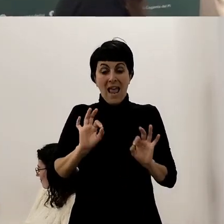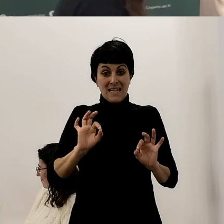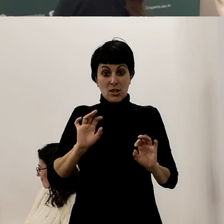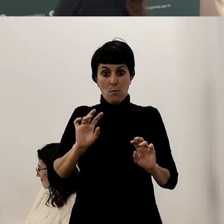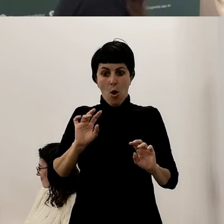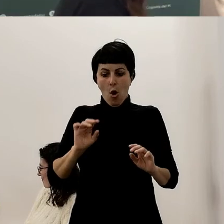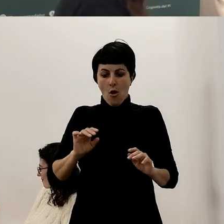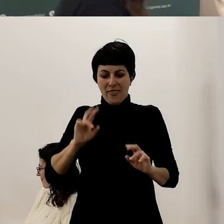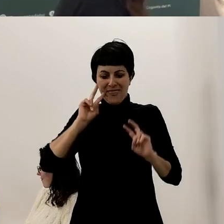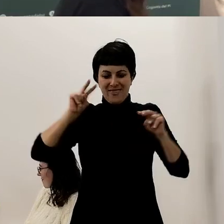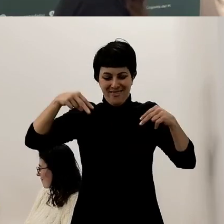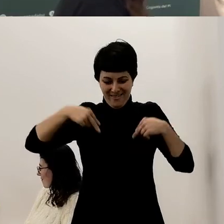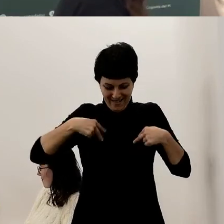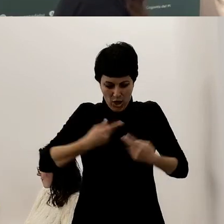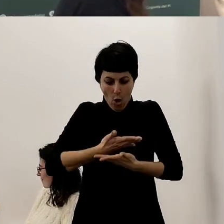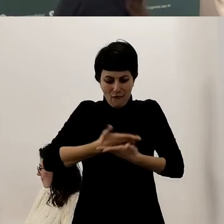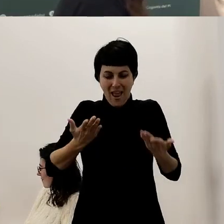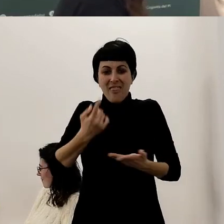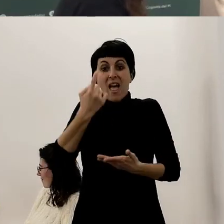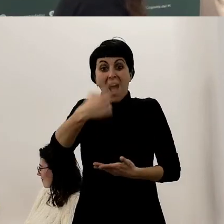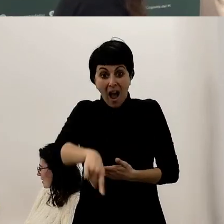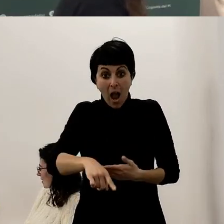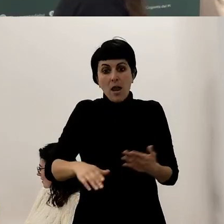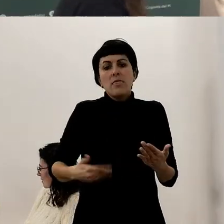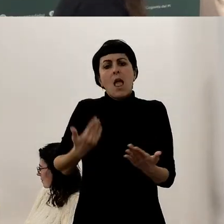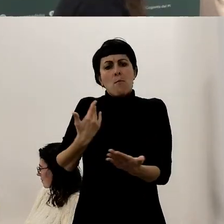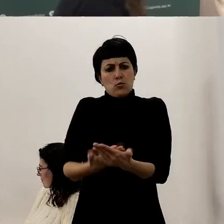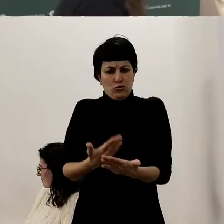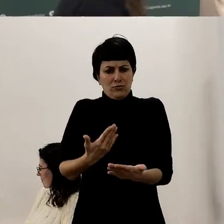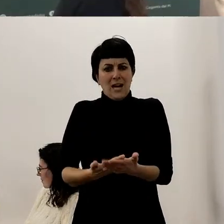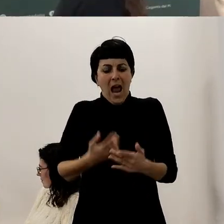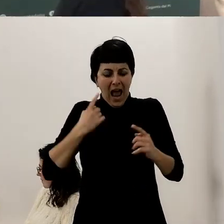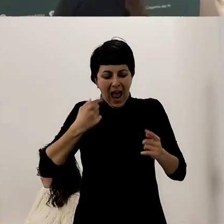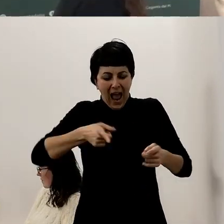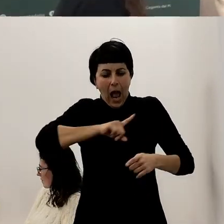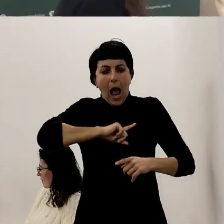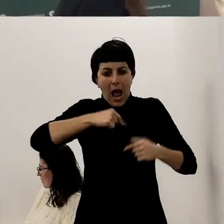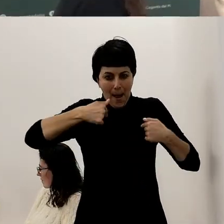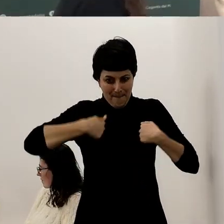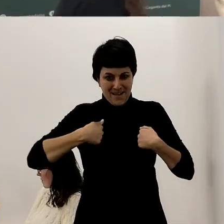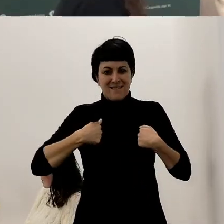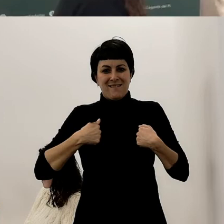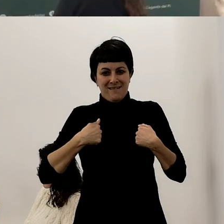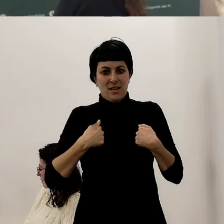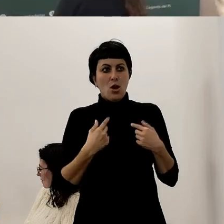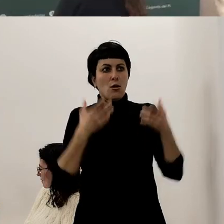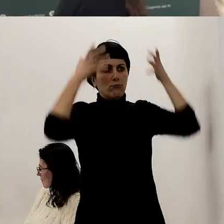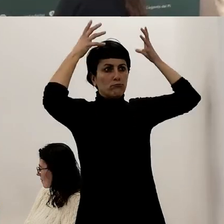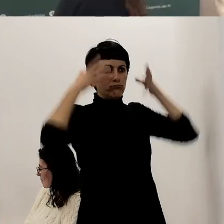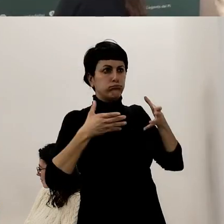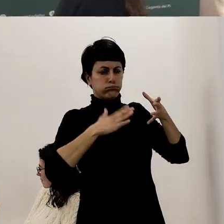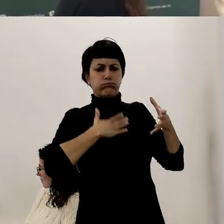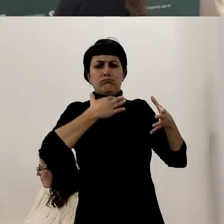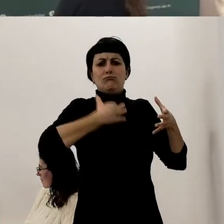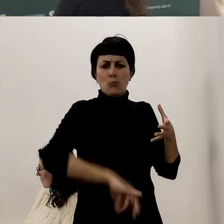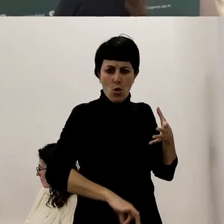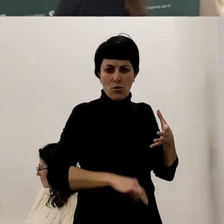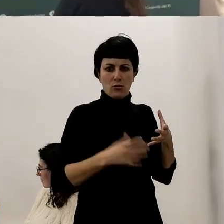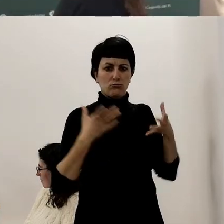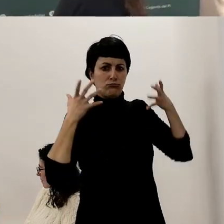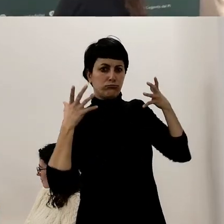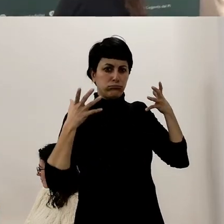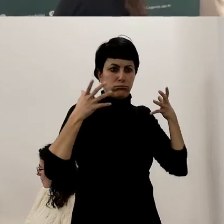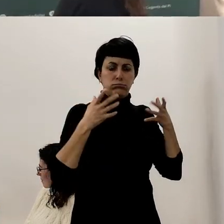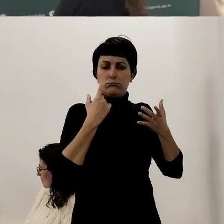tu tens la confiança de poder-t'hi posar allà sota i dir, vinga, va, això ho crec. I per això, ostres, en el meu cas, per